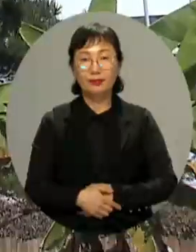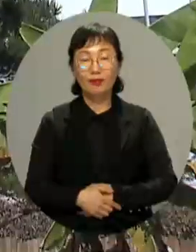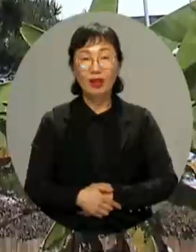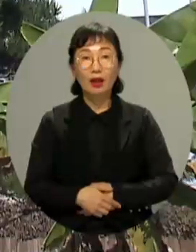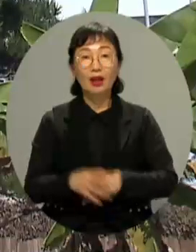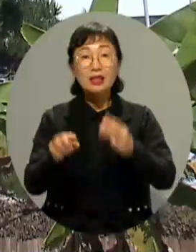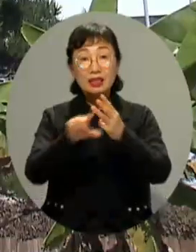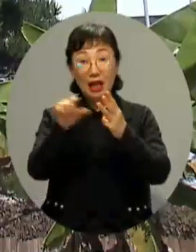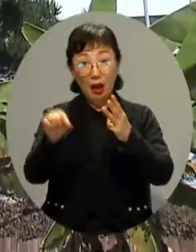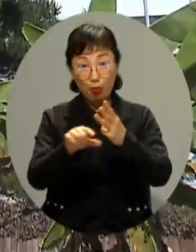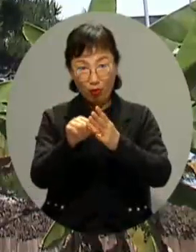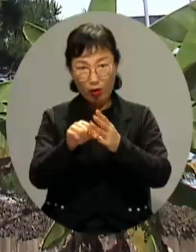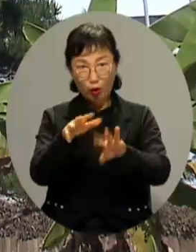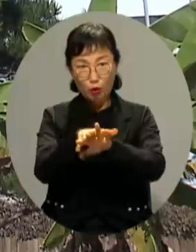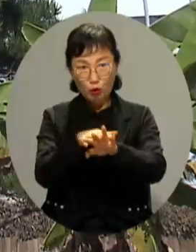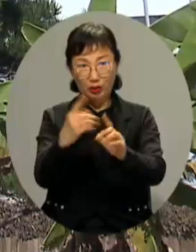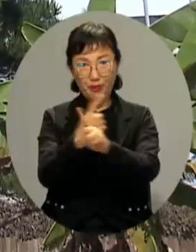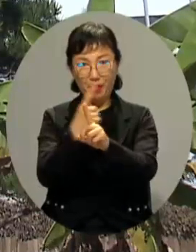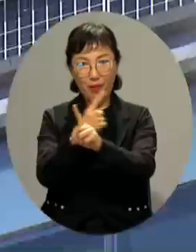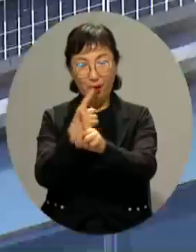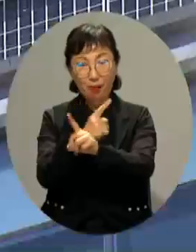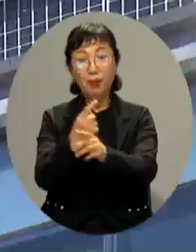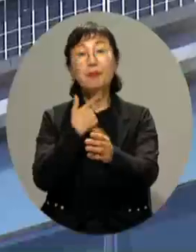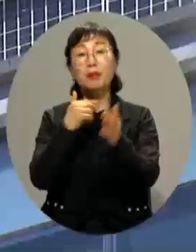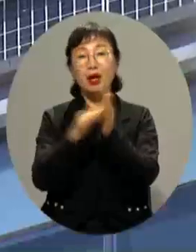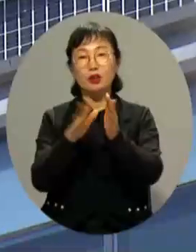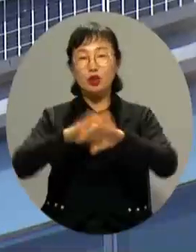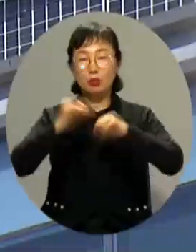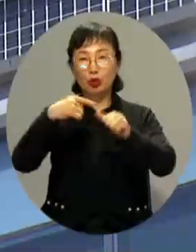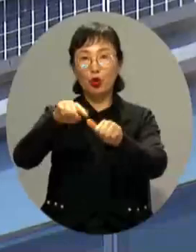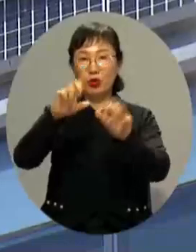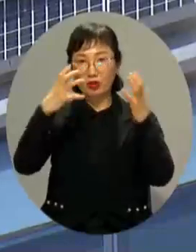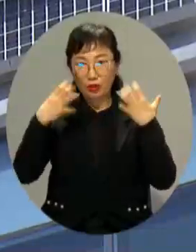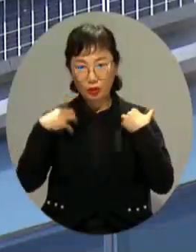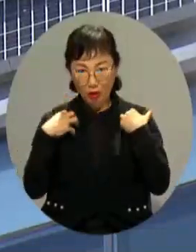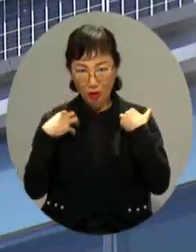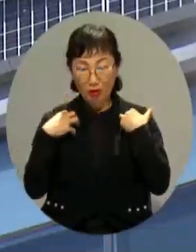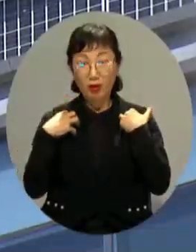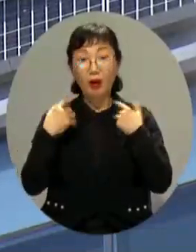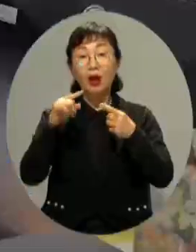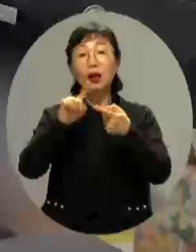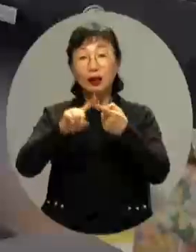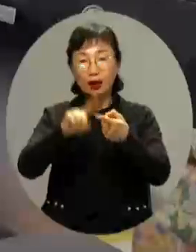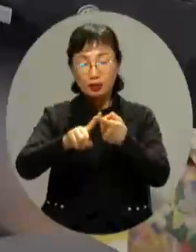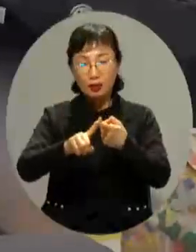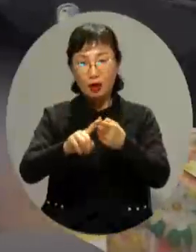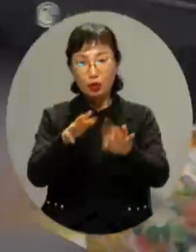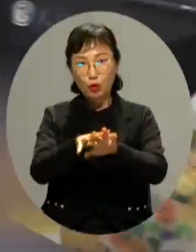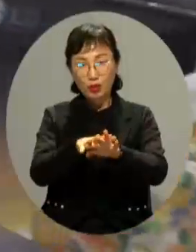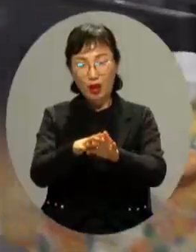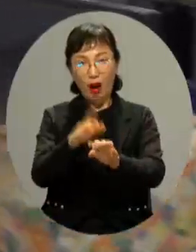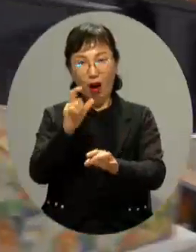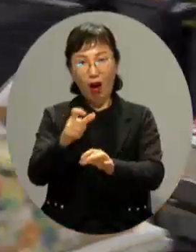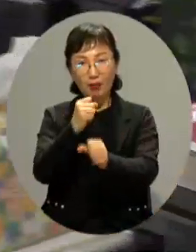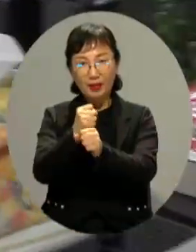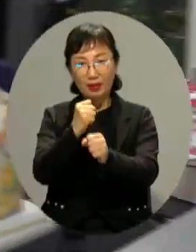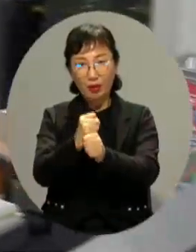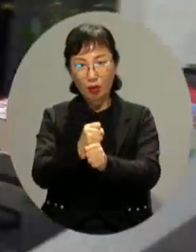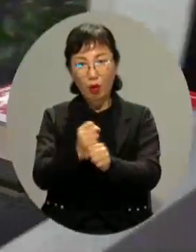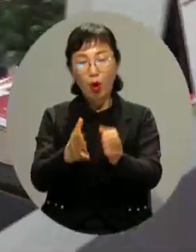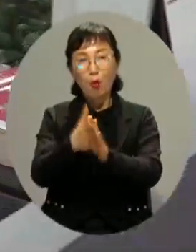지난 3월 대대적인 조직 개편을 단행한 전북교육청. 시군지원청의 조직을 강화하느라 본청 인력을